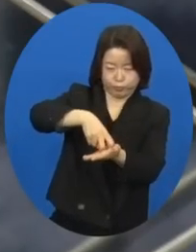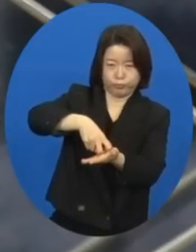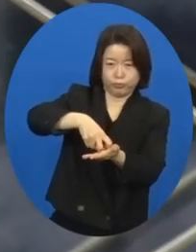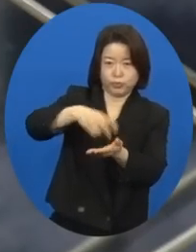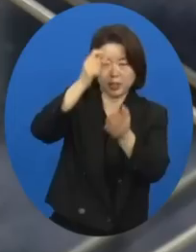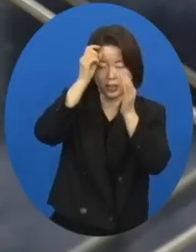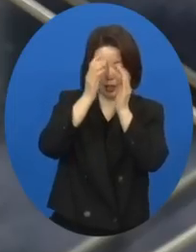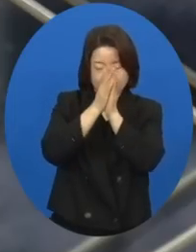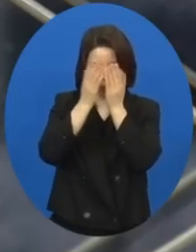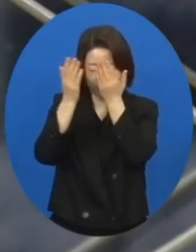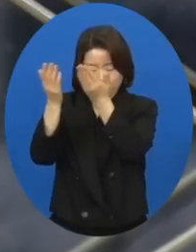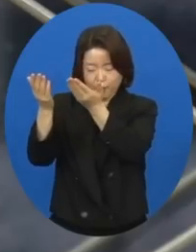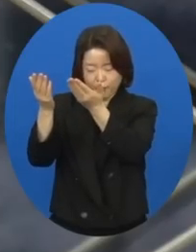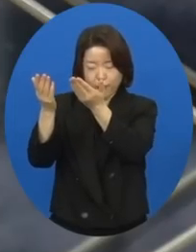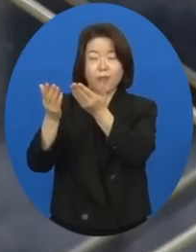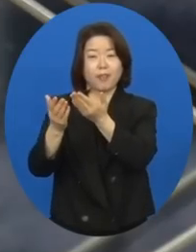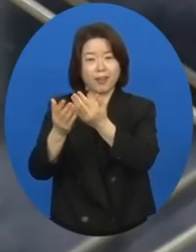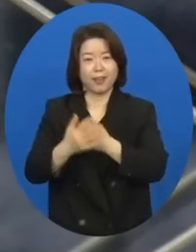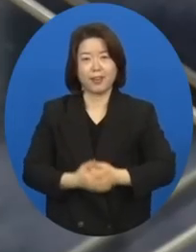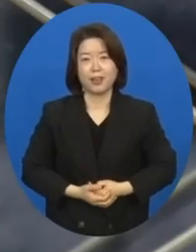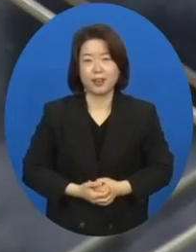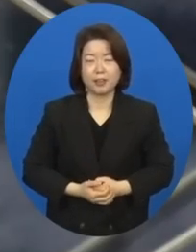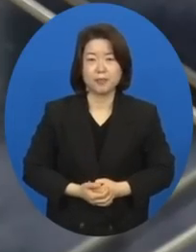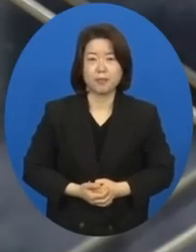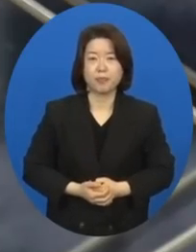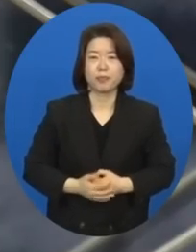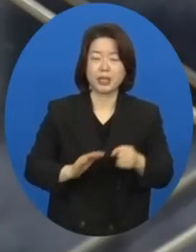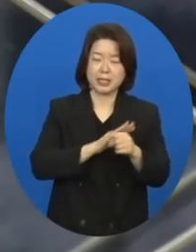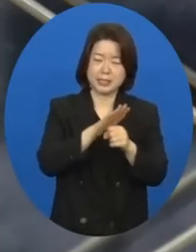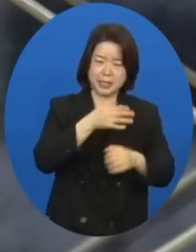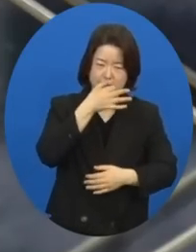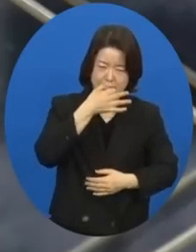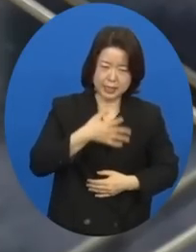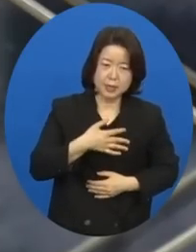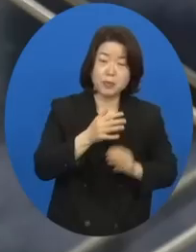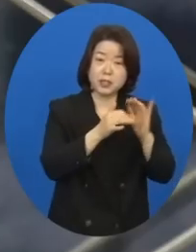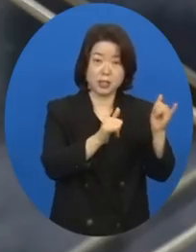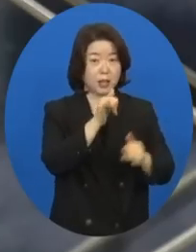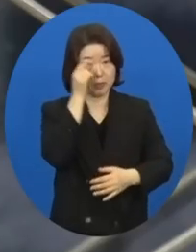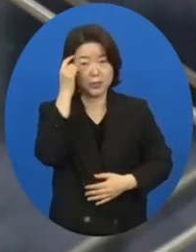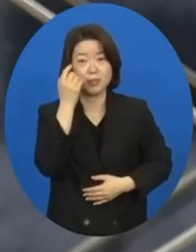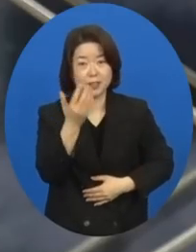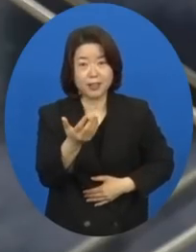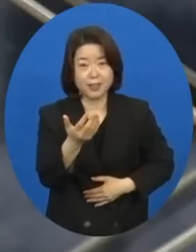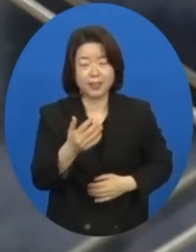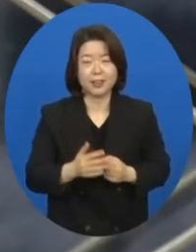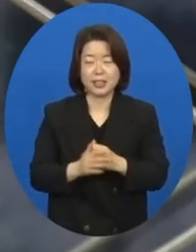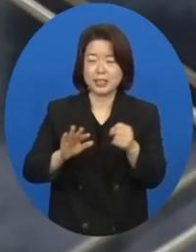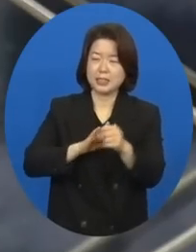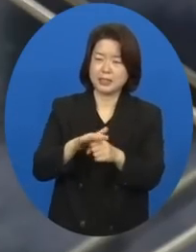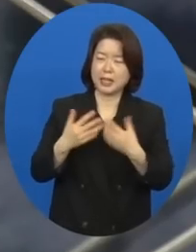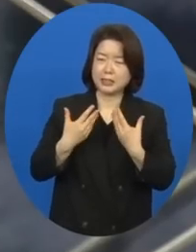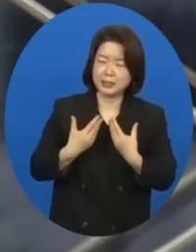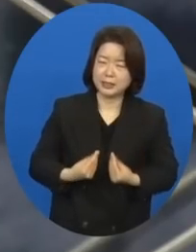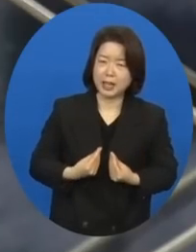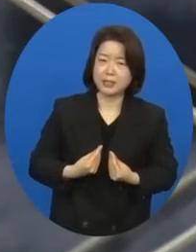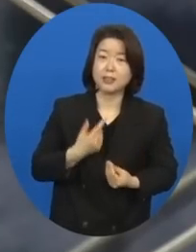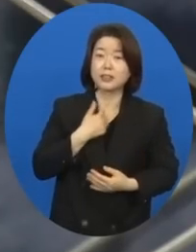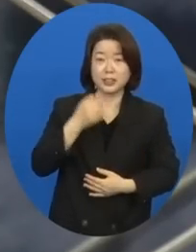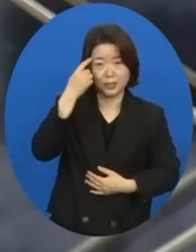꿇고 비노니. 사랑하기 힘든 분이 있으십니까? 사랑에 좌절이 있는 분